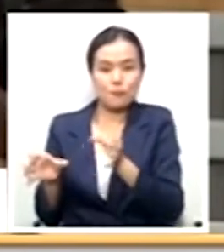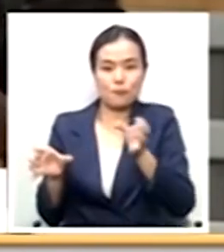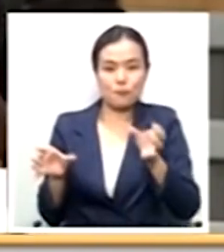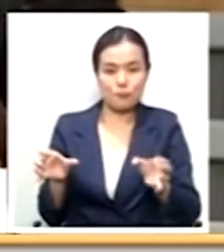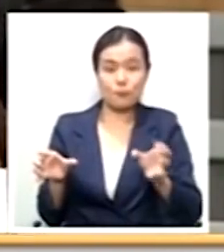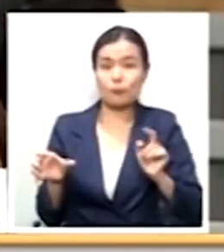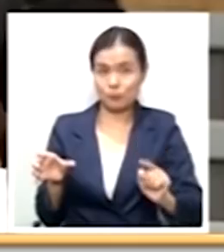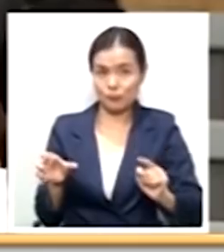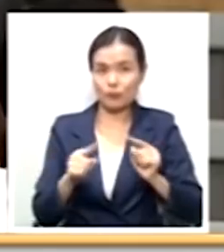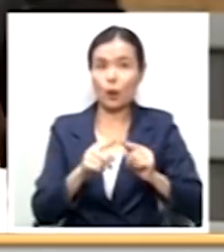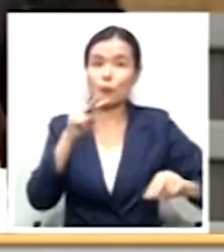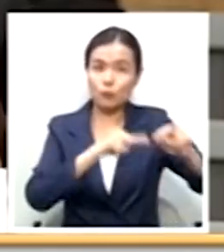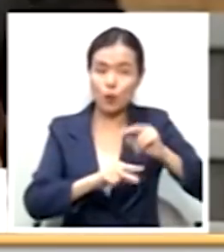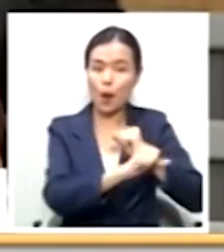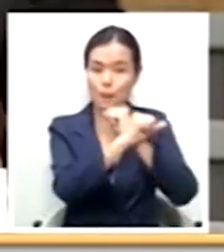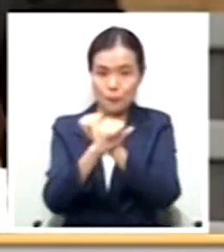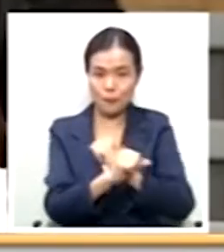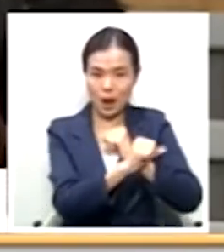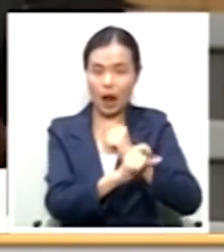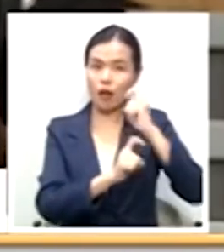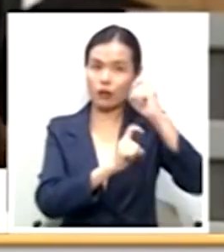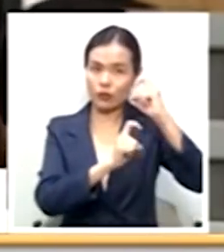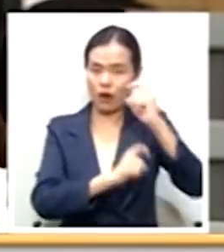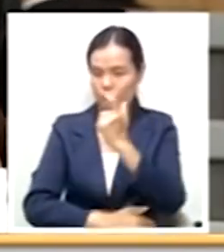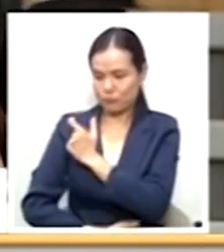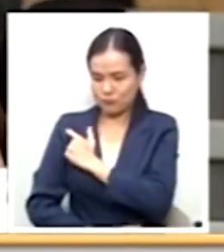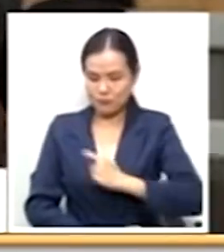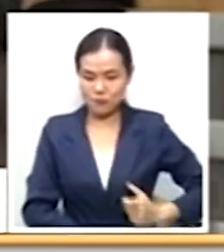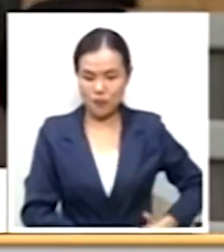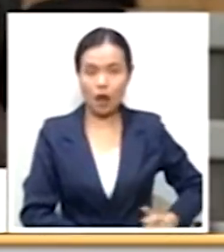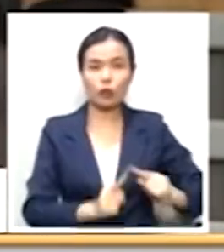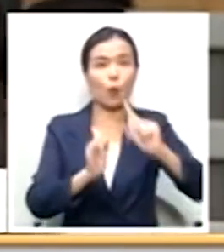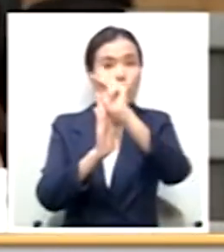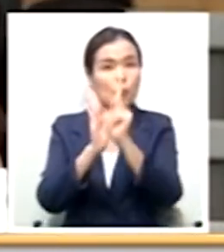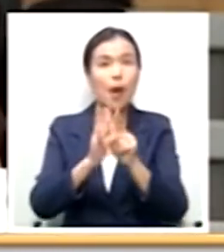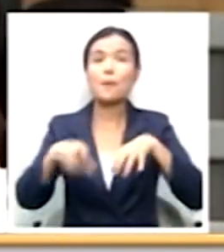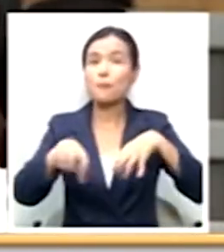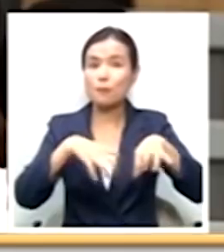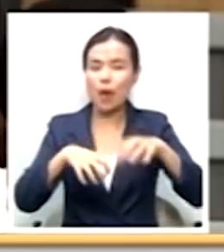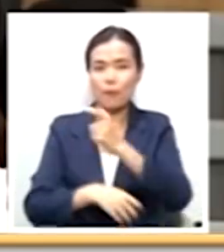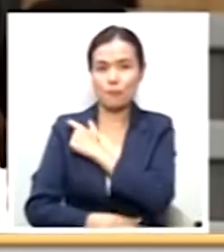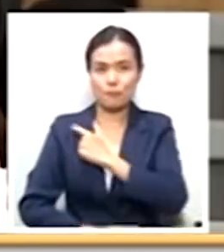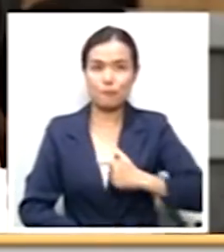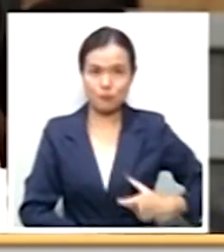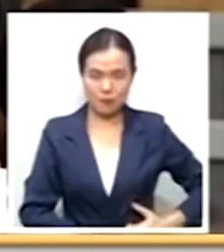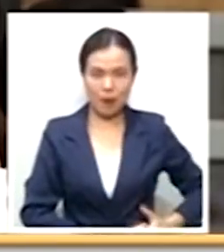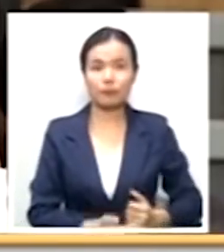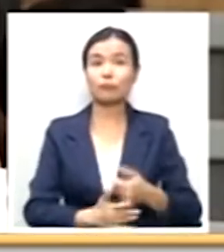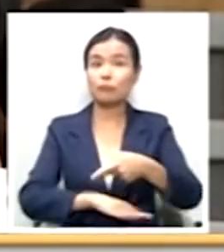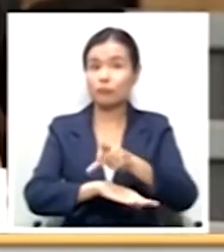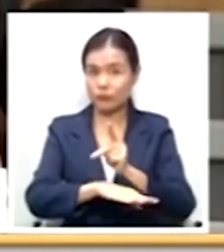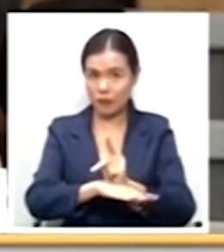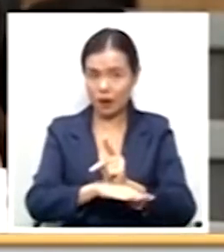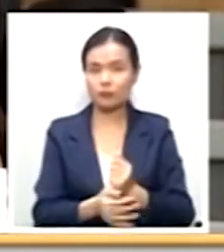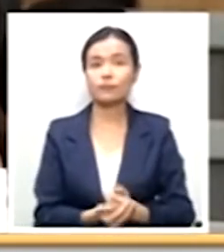ษาพระองค์ซึ่งเป็นส่วนราชการในพระองค์ตามกฎหมายว่าด้วยระเบียบบริหารราชการในพระองค์ท่านประธานครับเมื่อสักครู่นี้